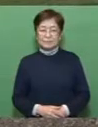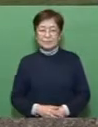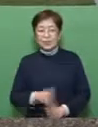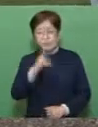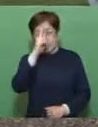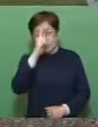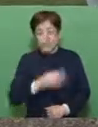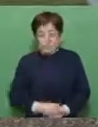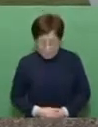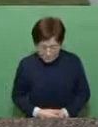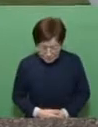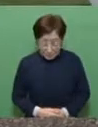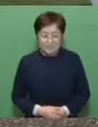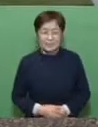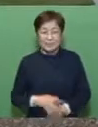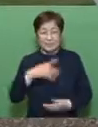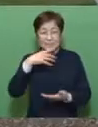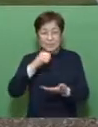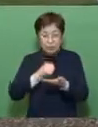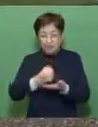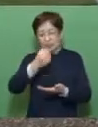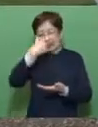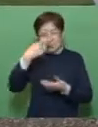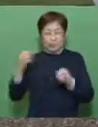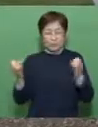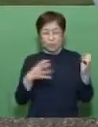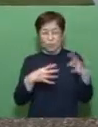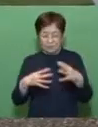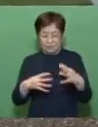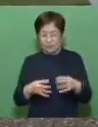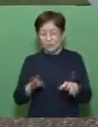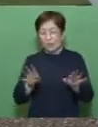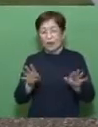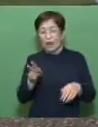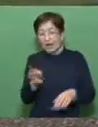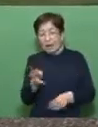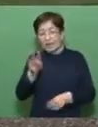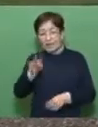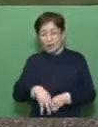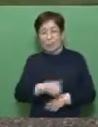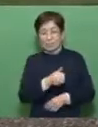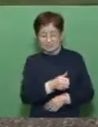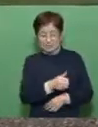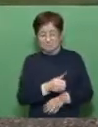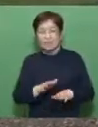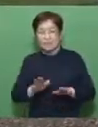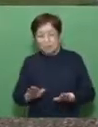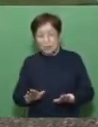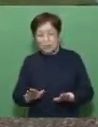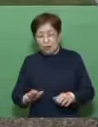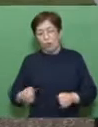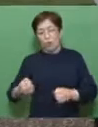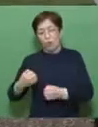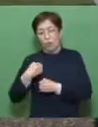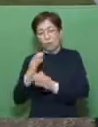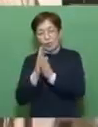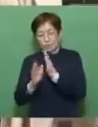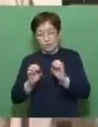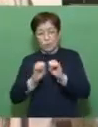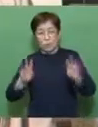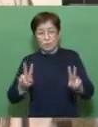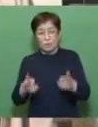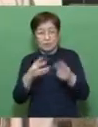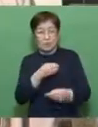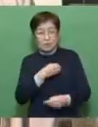皆さんこんにちは日曜さやかトーク羽川秀ですこんにちは兵庫県後報専門員の清水です